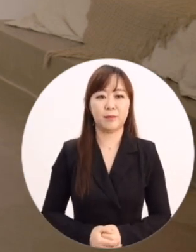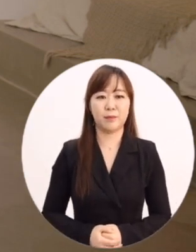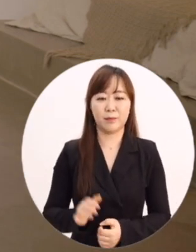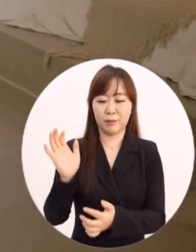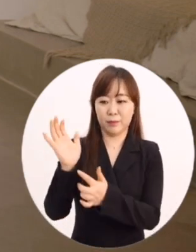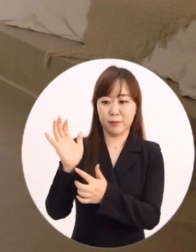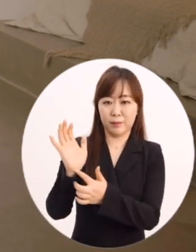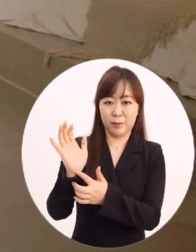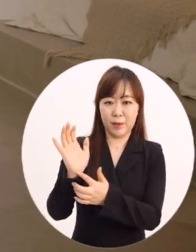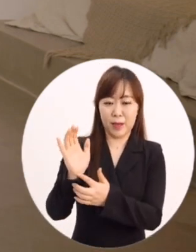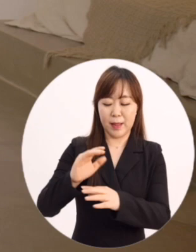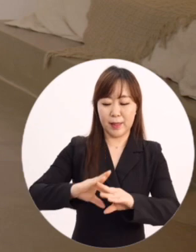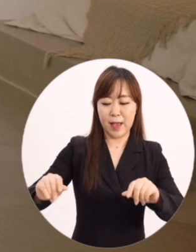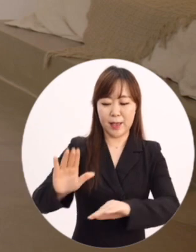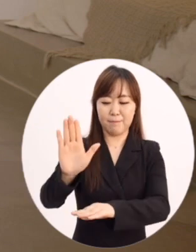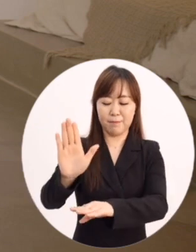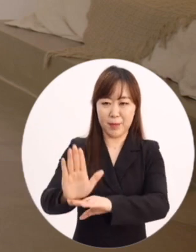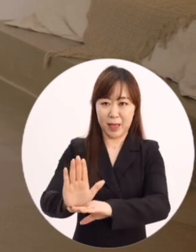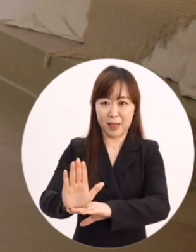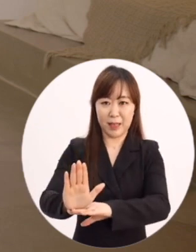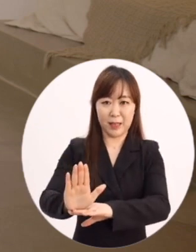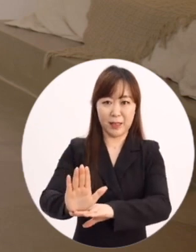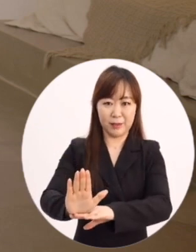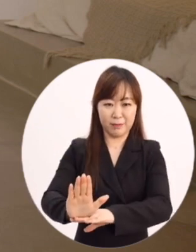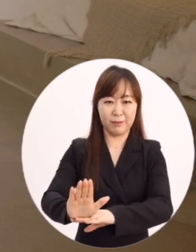발 뒤꿈치는 바닥에 붙입니다.